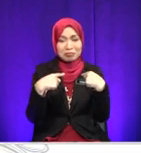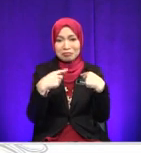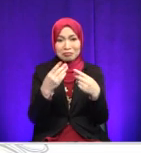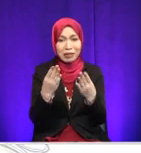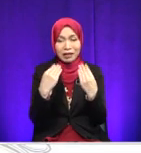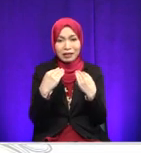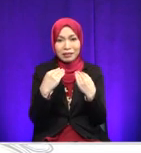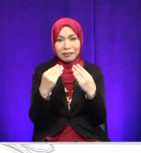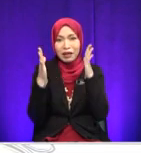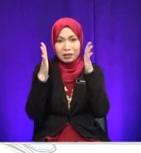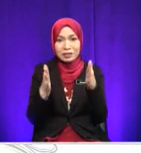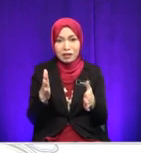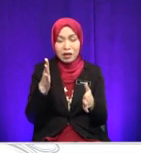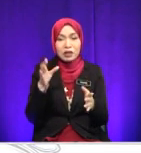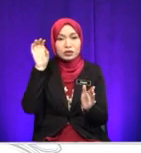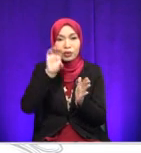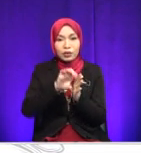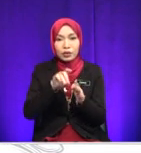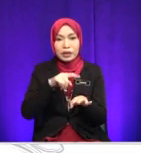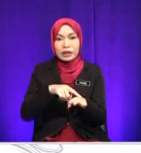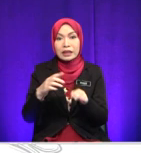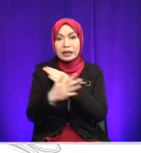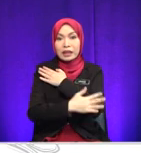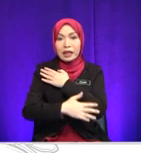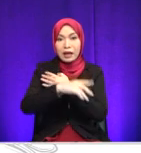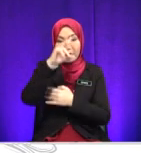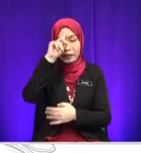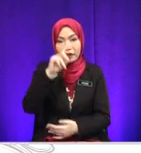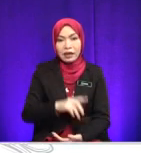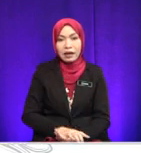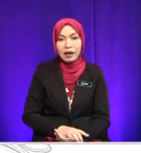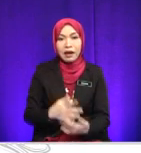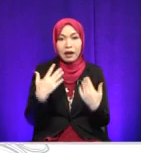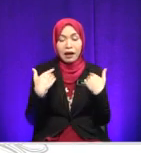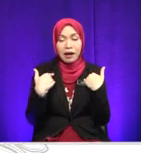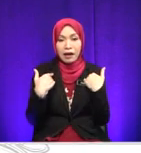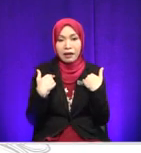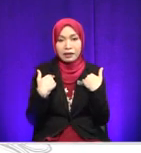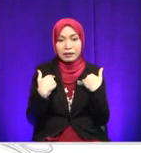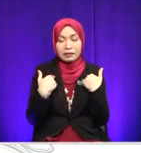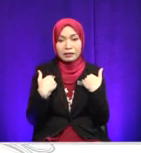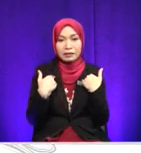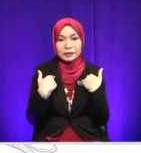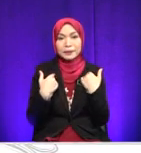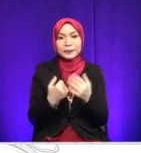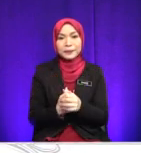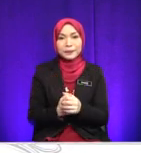di India, sebanyak 2 penerbangan sewa khas Melindo Airlines yang